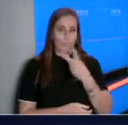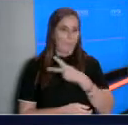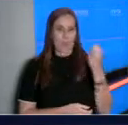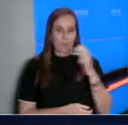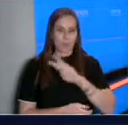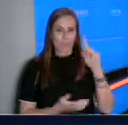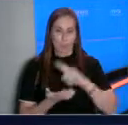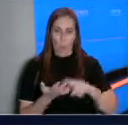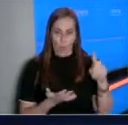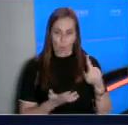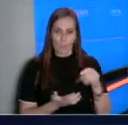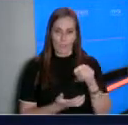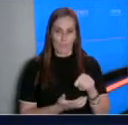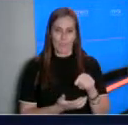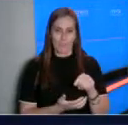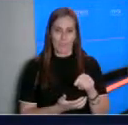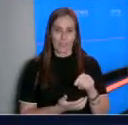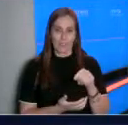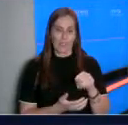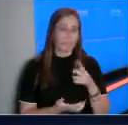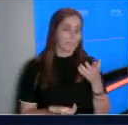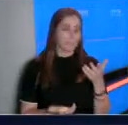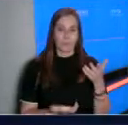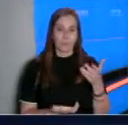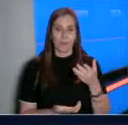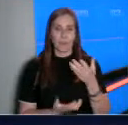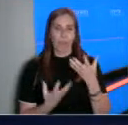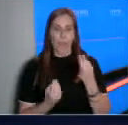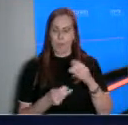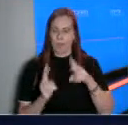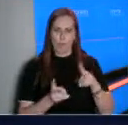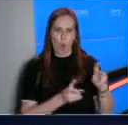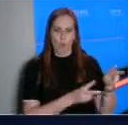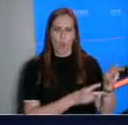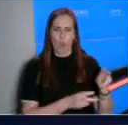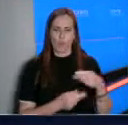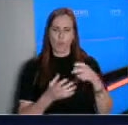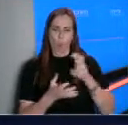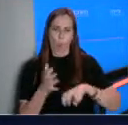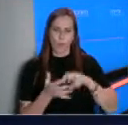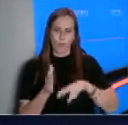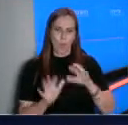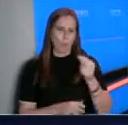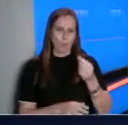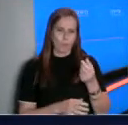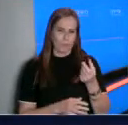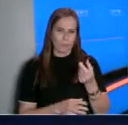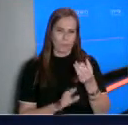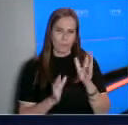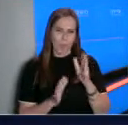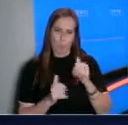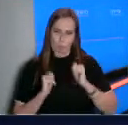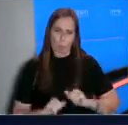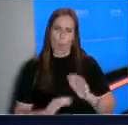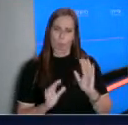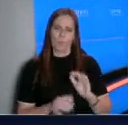ב-200 שקלים חודשיים. זה נע בהרבה מאוד אפשרויות של הוראות קבע מאוד מאוד, מאוד מאוד